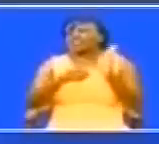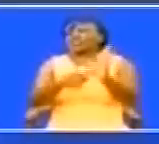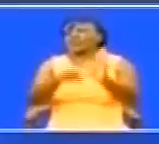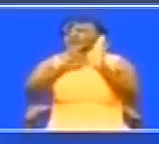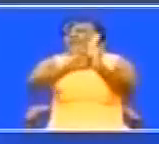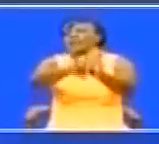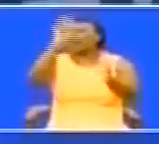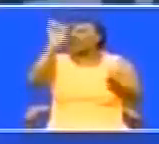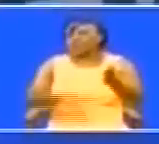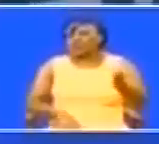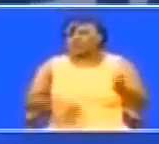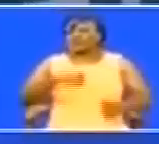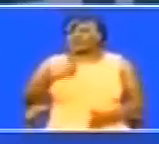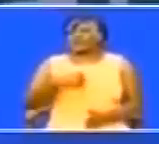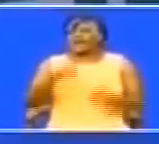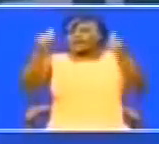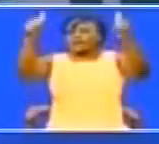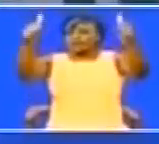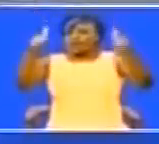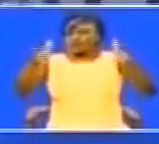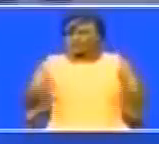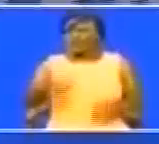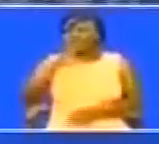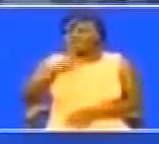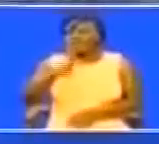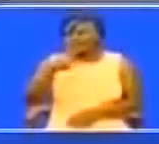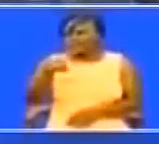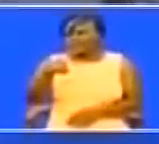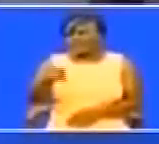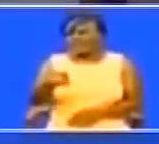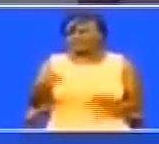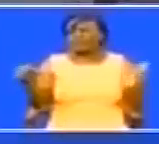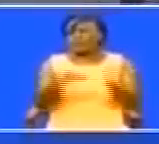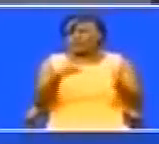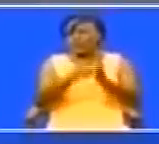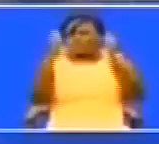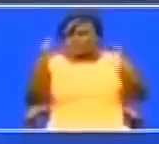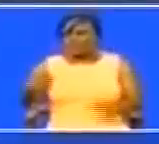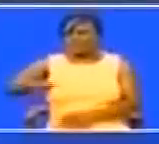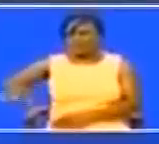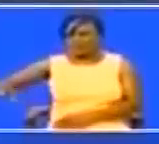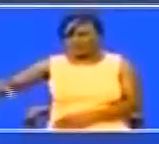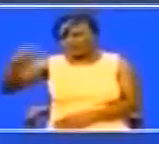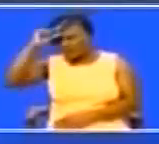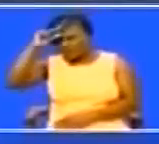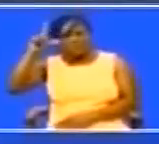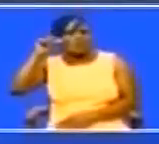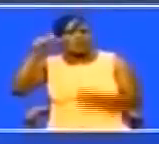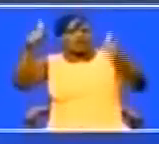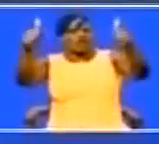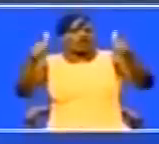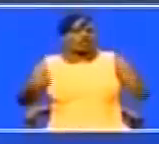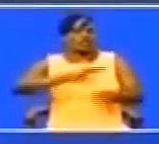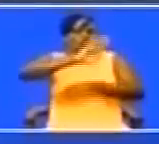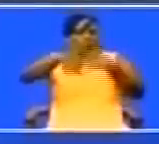gani ama kwa wageni? Ni mabango ambayo yamekashifiwa kuwa yanaleta fedheha kwa kaunti ya Mombasa. Hivyo vibao vyote